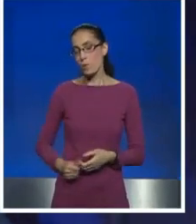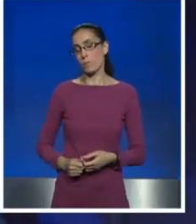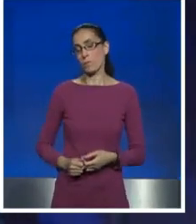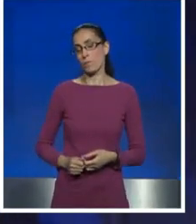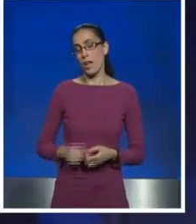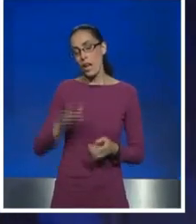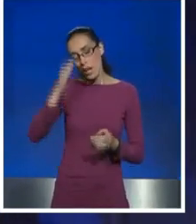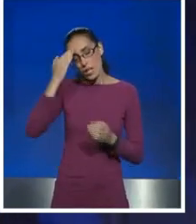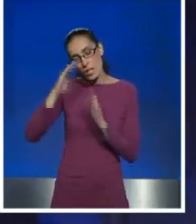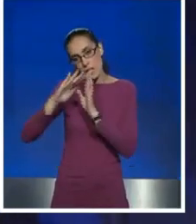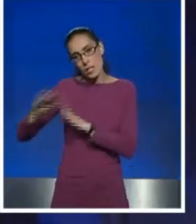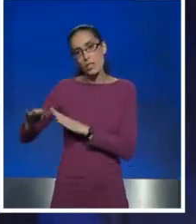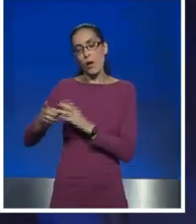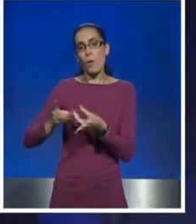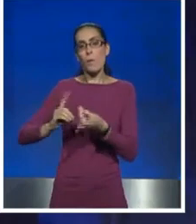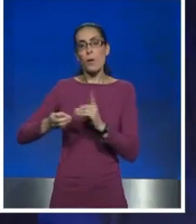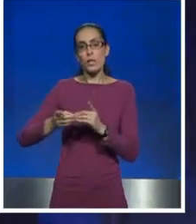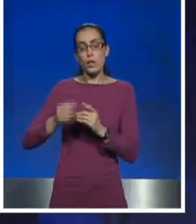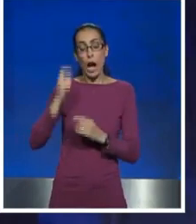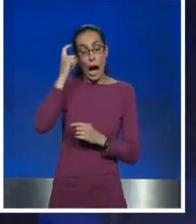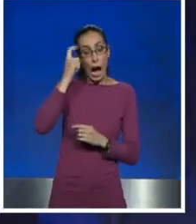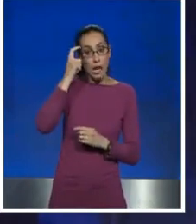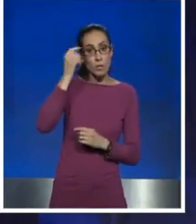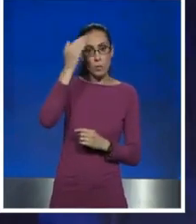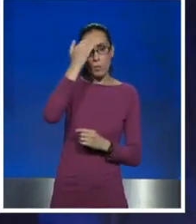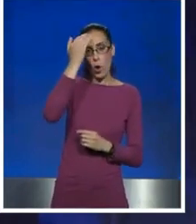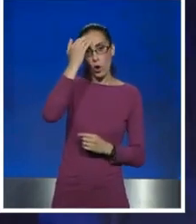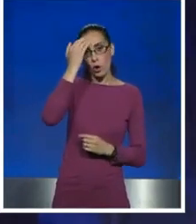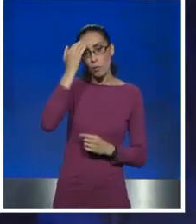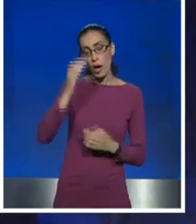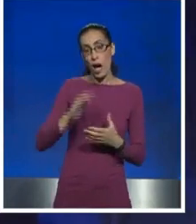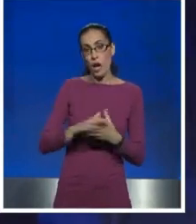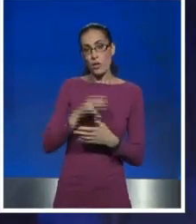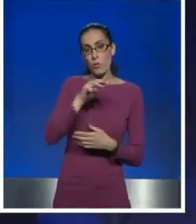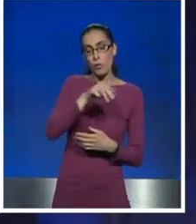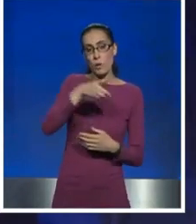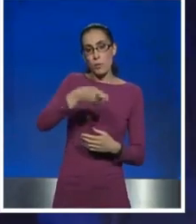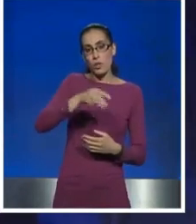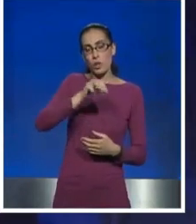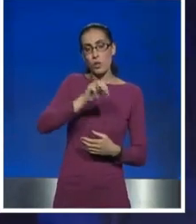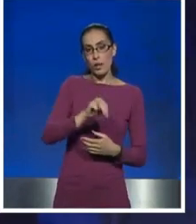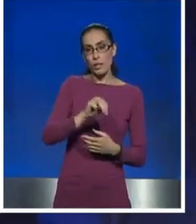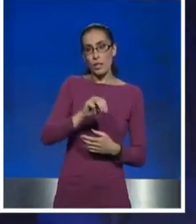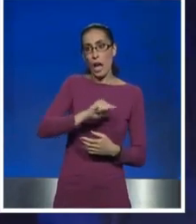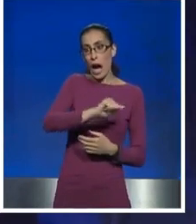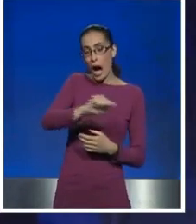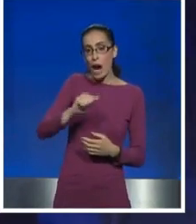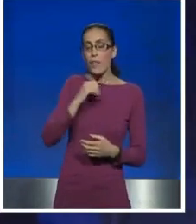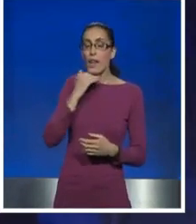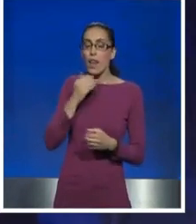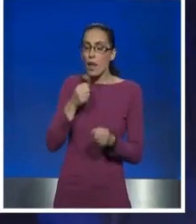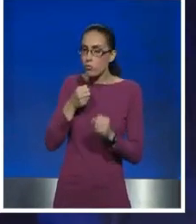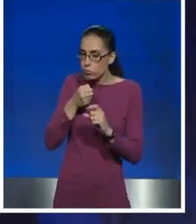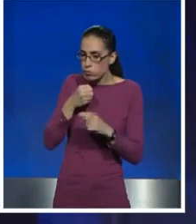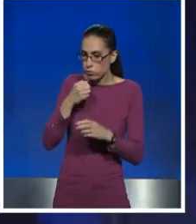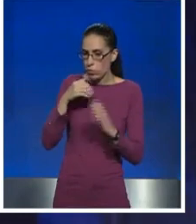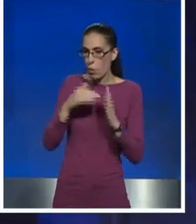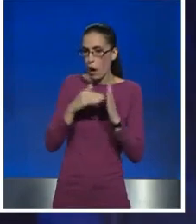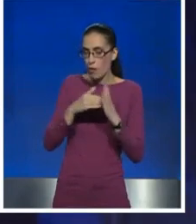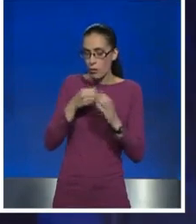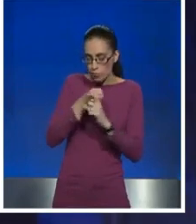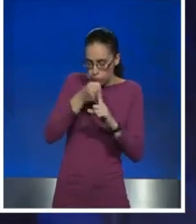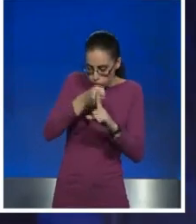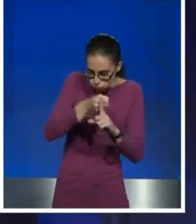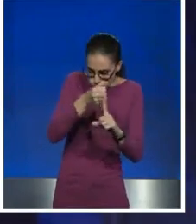nsew għall-politika, morru għall-loġika, il-Movement Patriotti Maltin warajkom aħna aswa ħafna minuta dal-erba' snin.